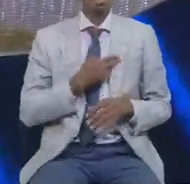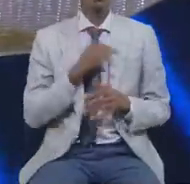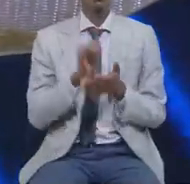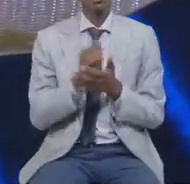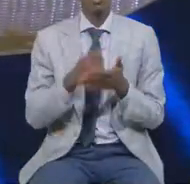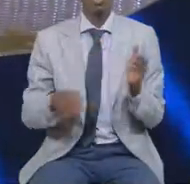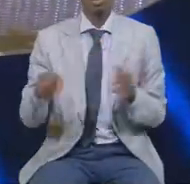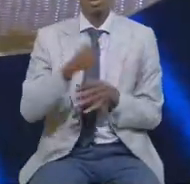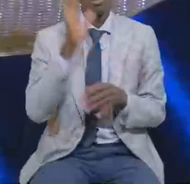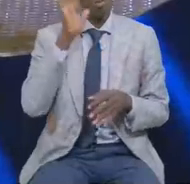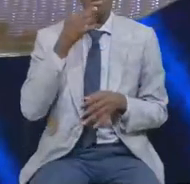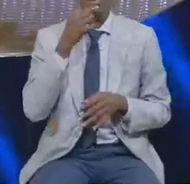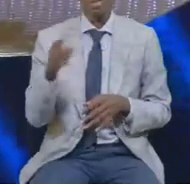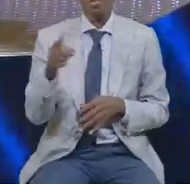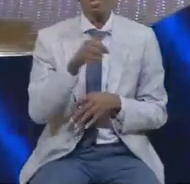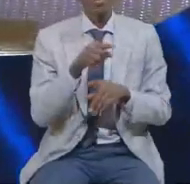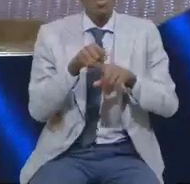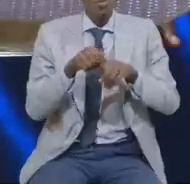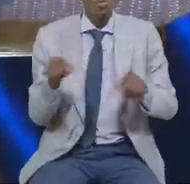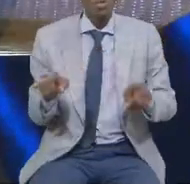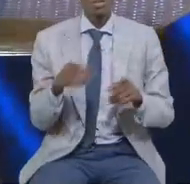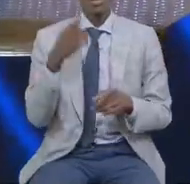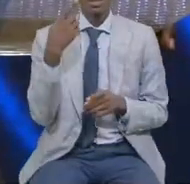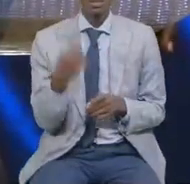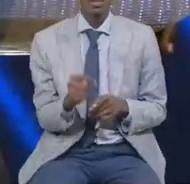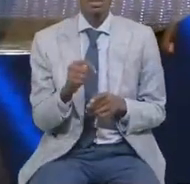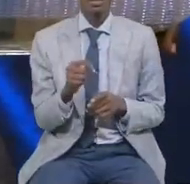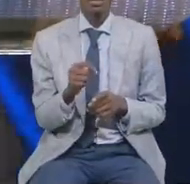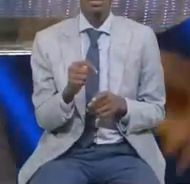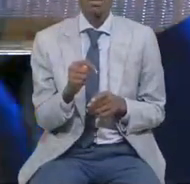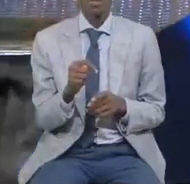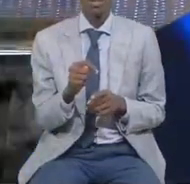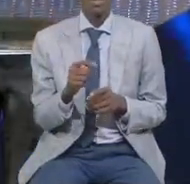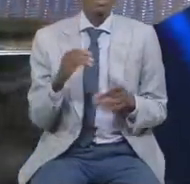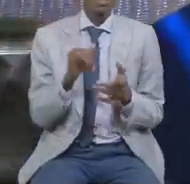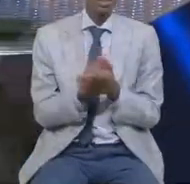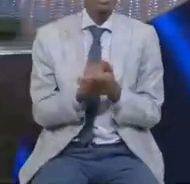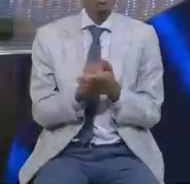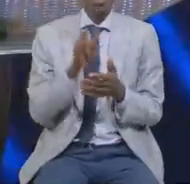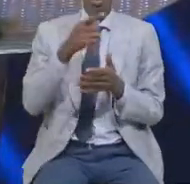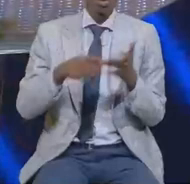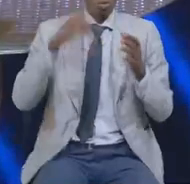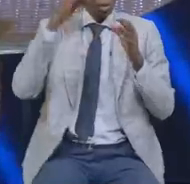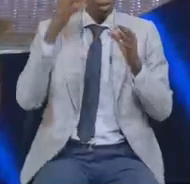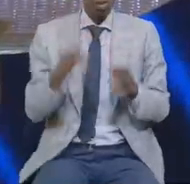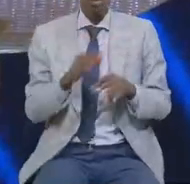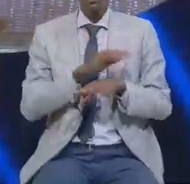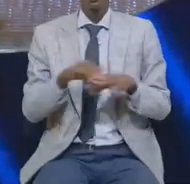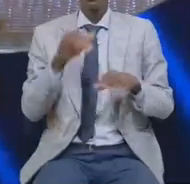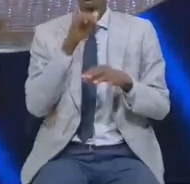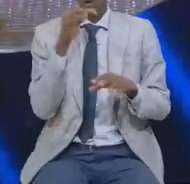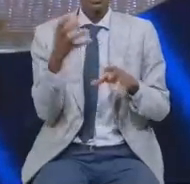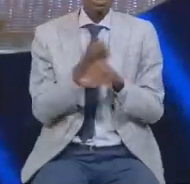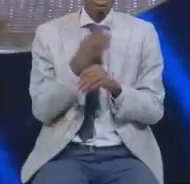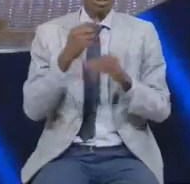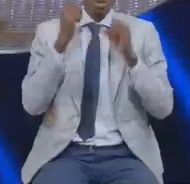Mais la considération ne va pas ôter le facteur de Dieu. Cela ne va pas ôter la puissance de Dieu, la prophétie